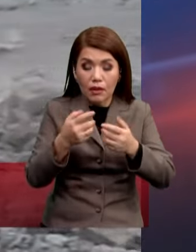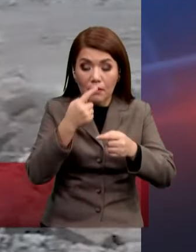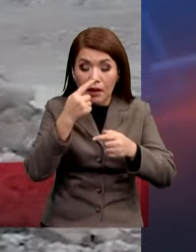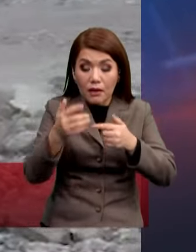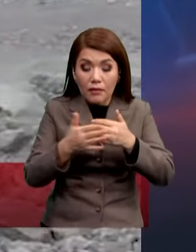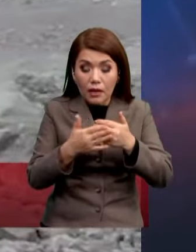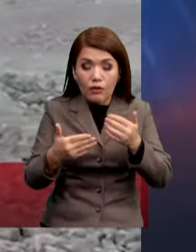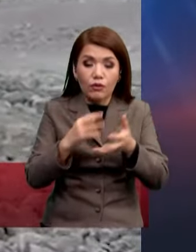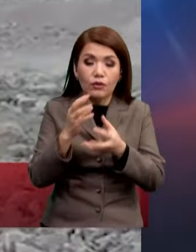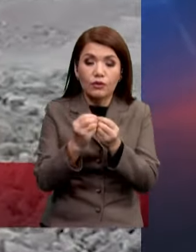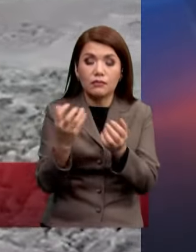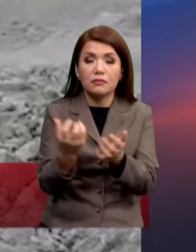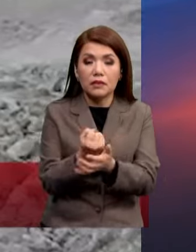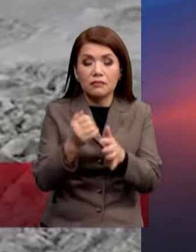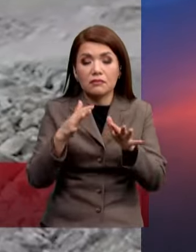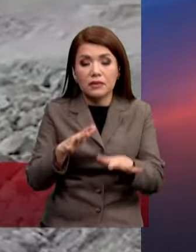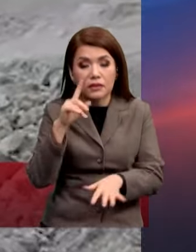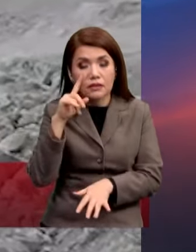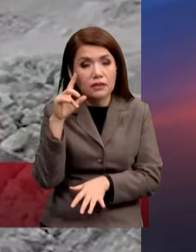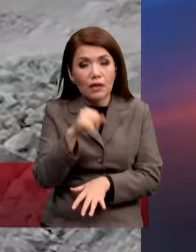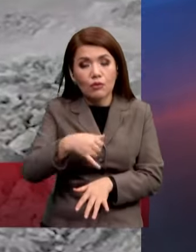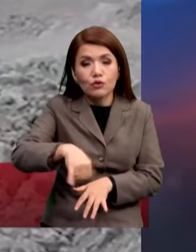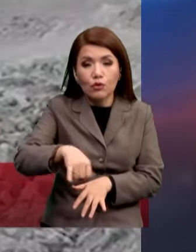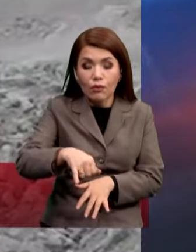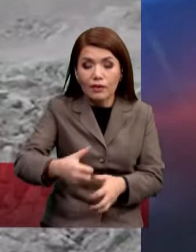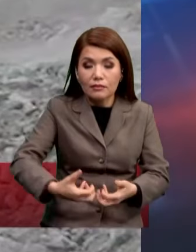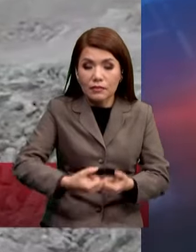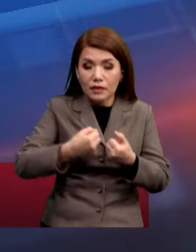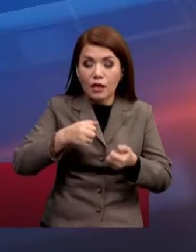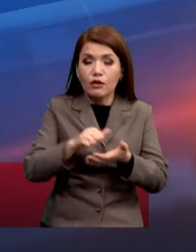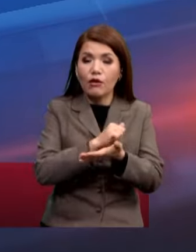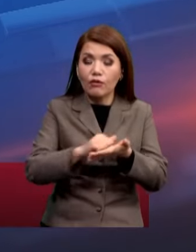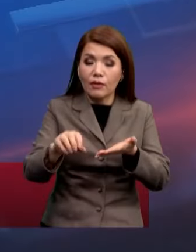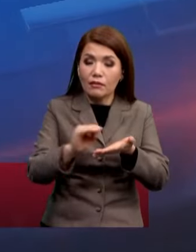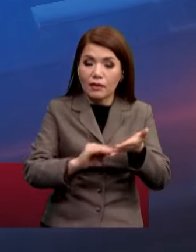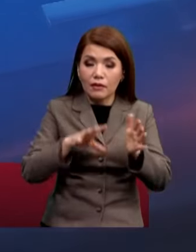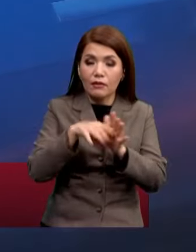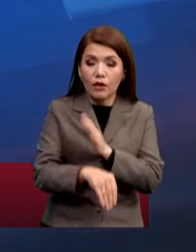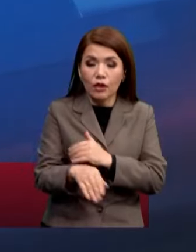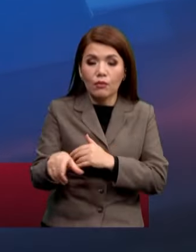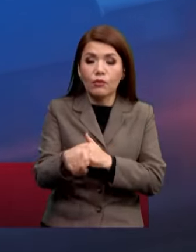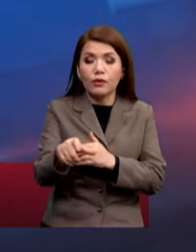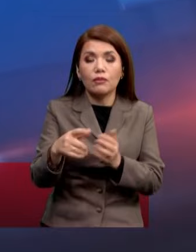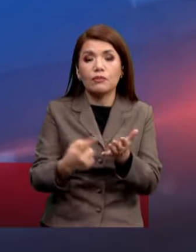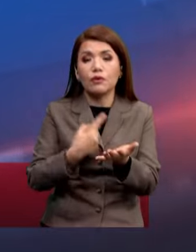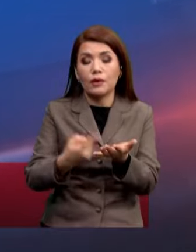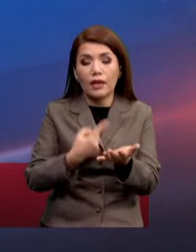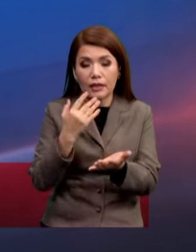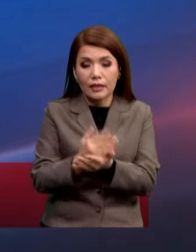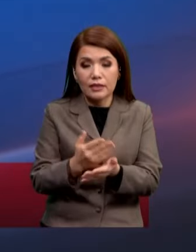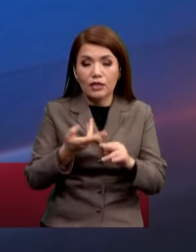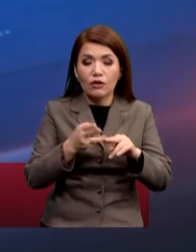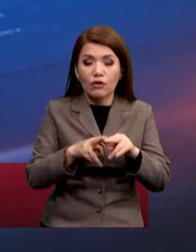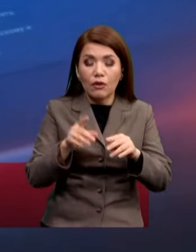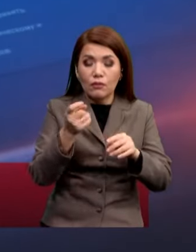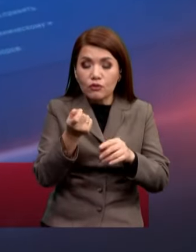дали первые результаты. На месте обнаружена сумка спасателей с рабочей документацией и путевым журналом, а также кузовая